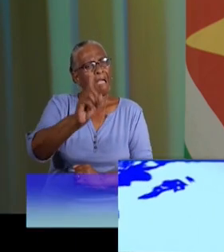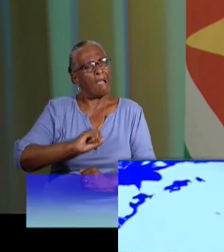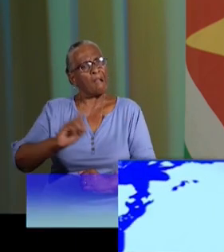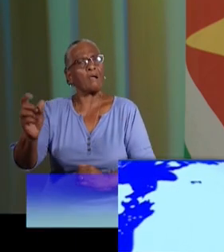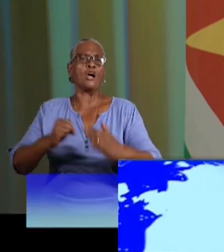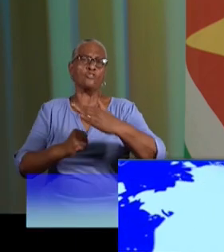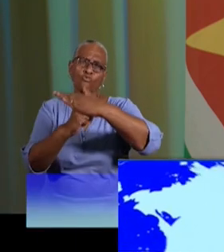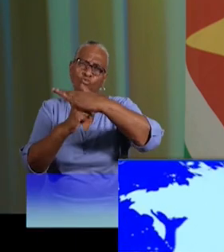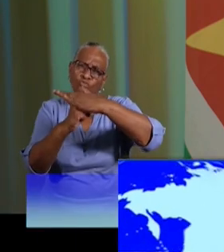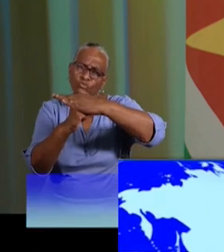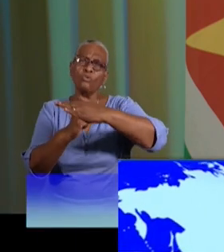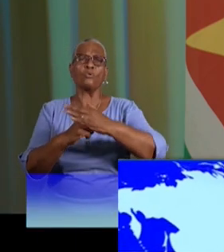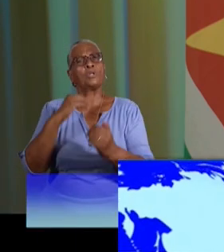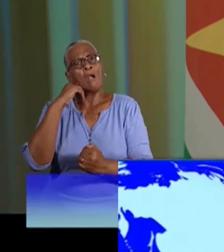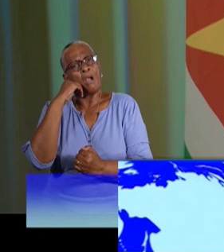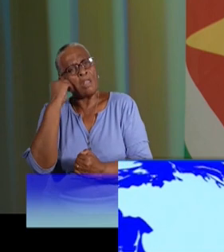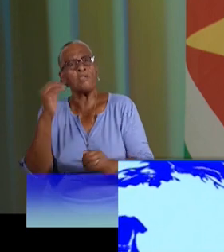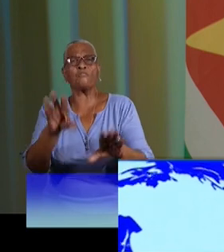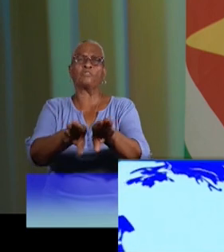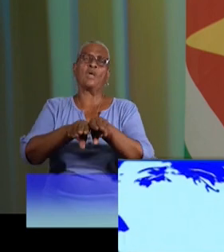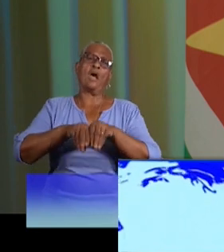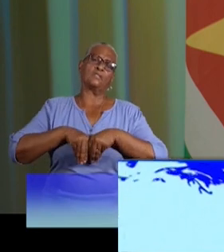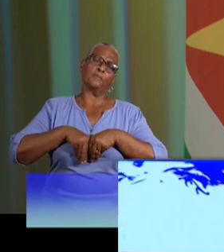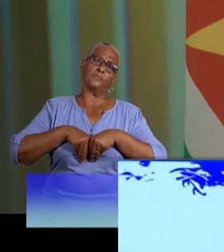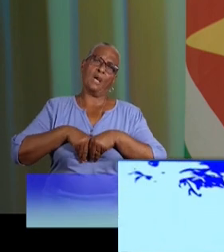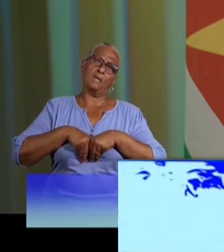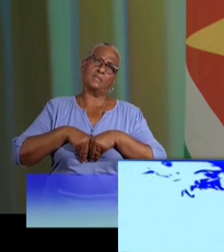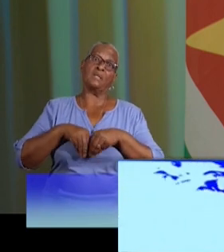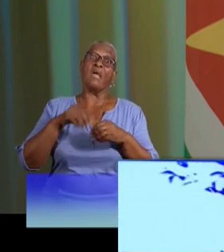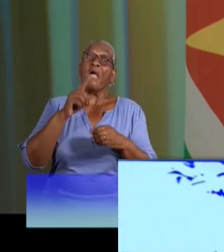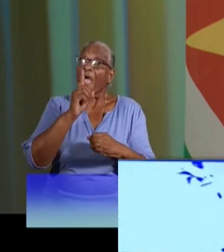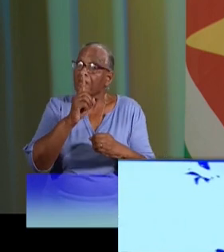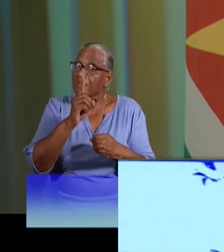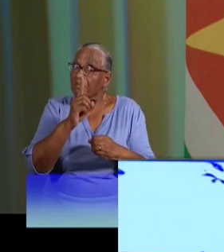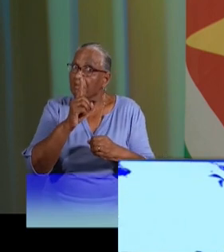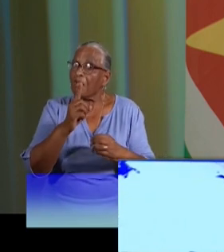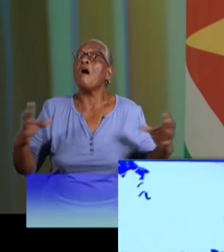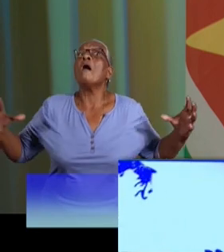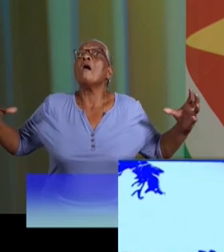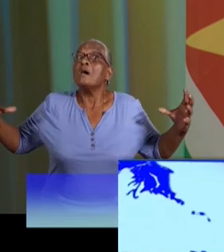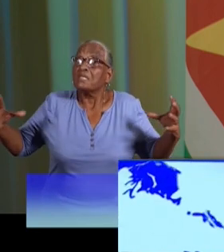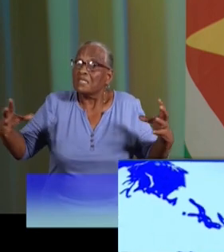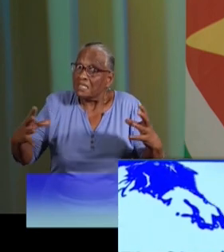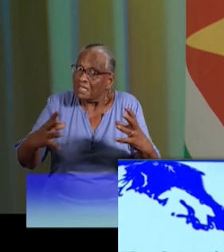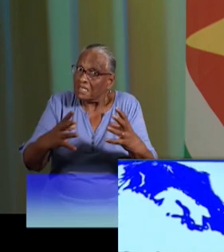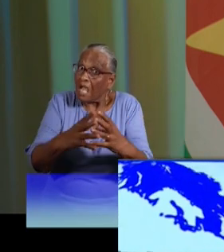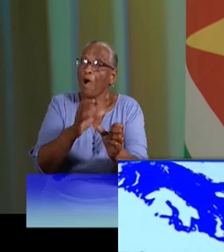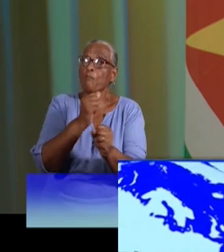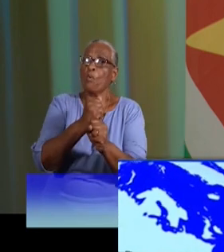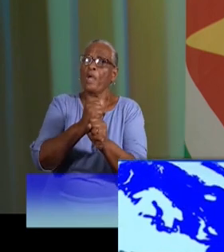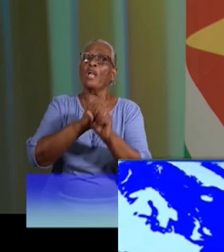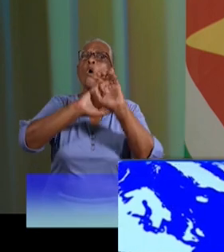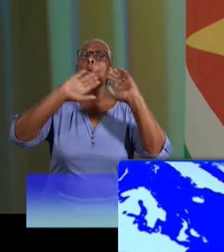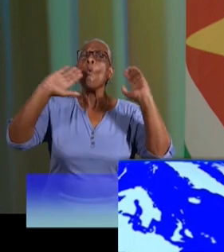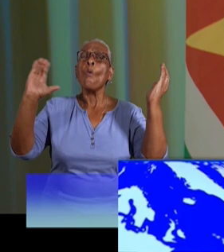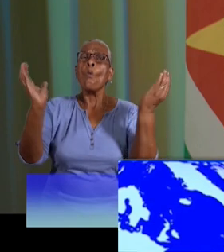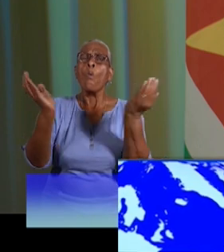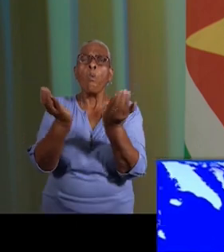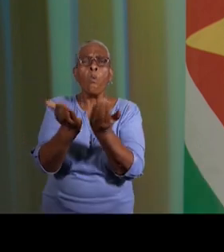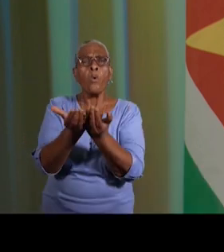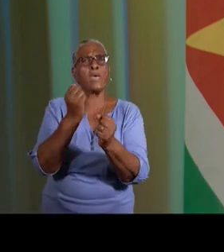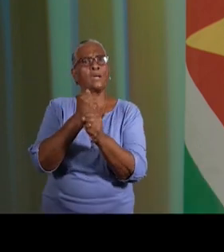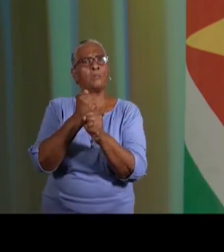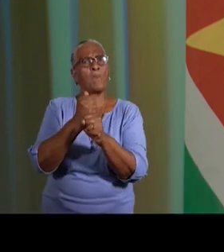Laten we elkaar blijven steunen met liefde en acceptatie en vooral samenwerken om een wereld